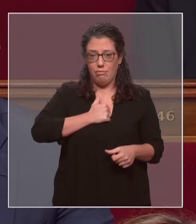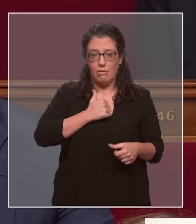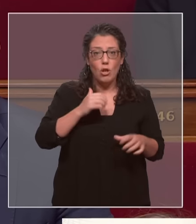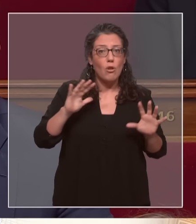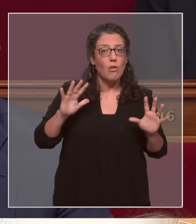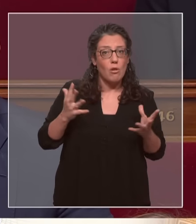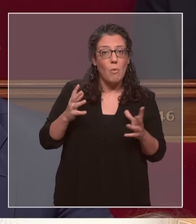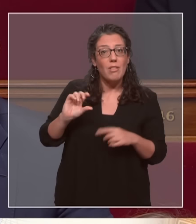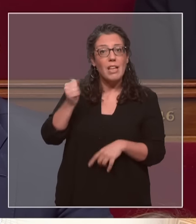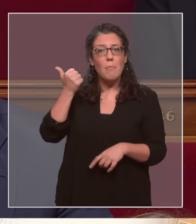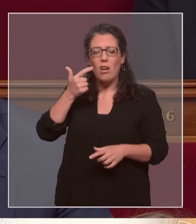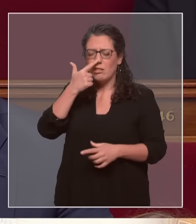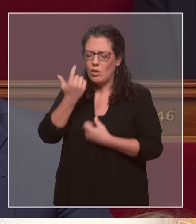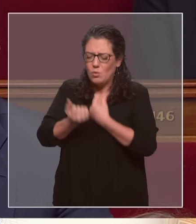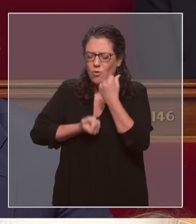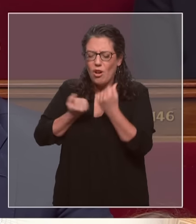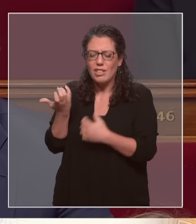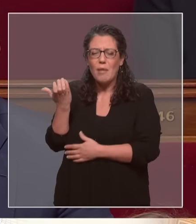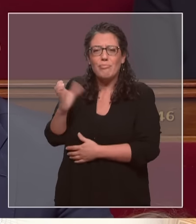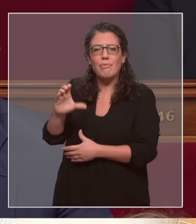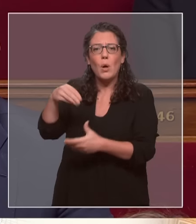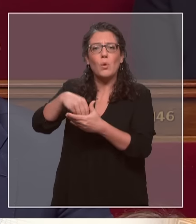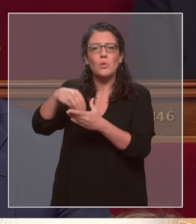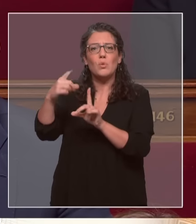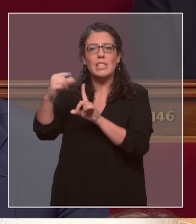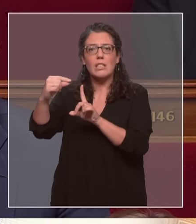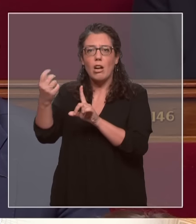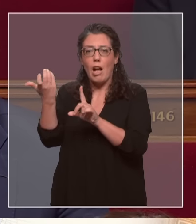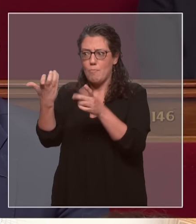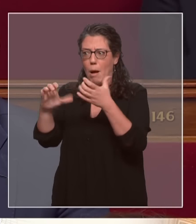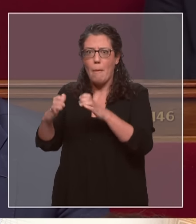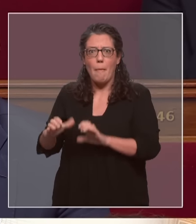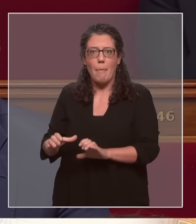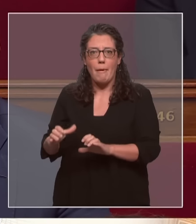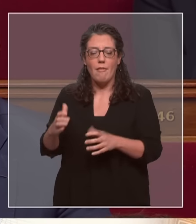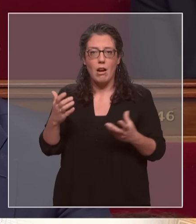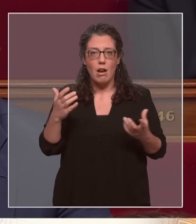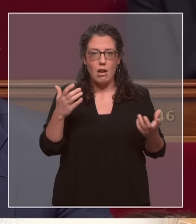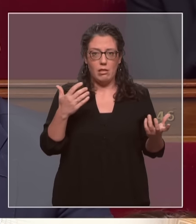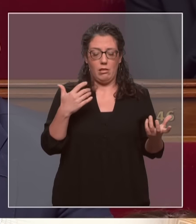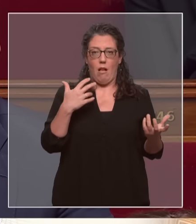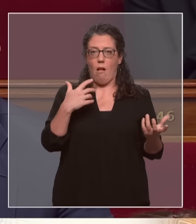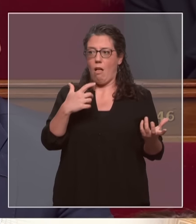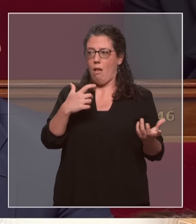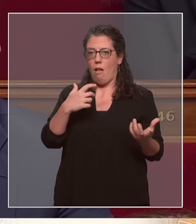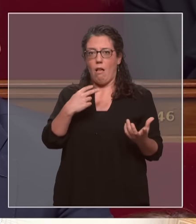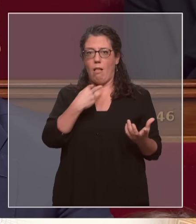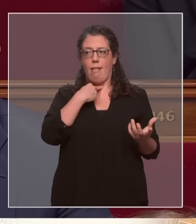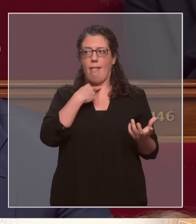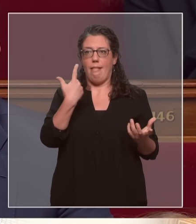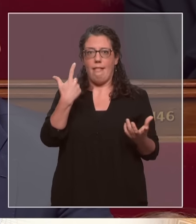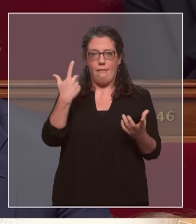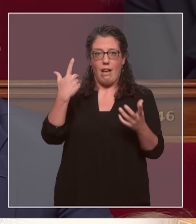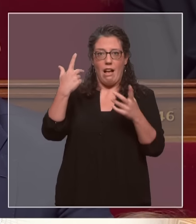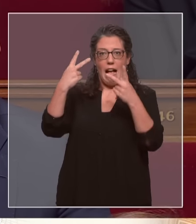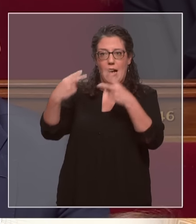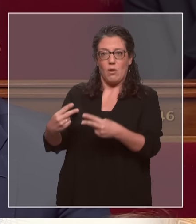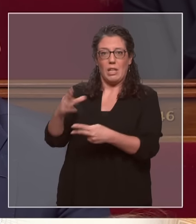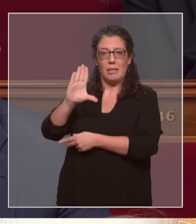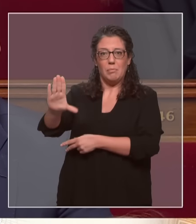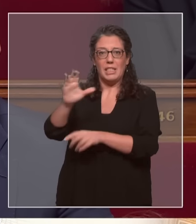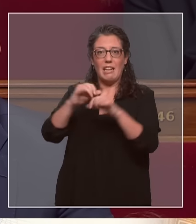TikTok. Ces contenus en ont appelé d'autres. Et prises au piège de l'enfermement algorithmique, ces jeunes sont